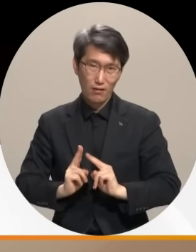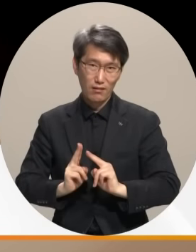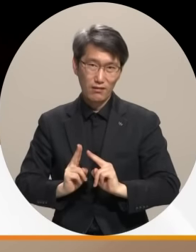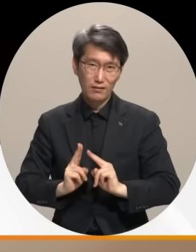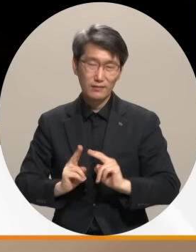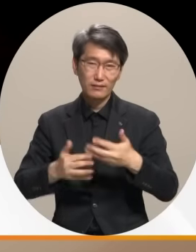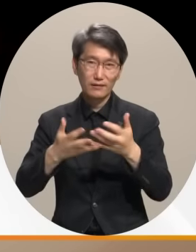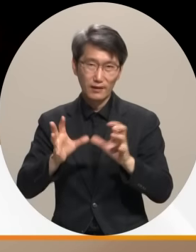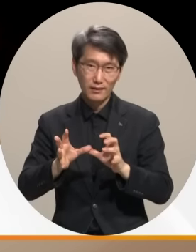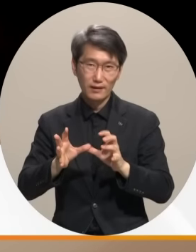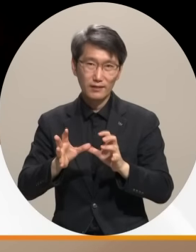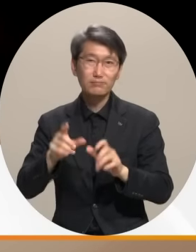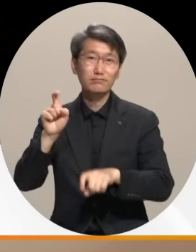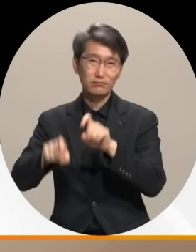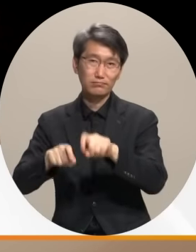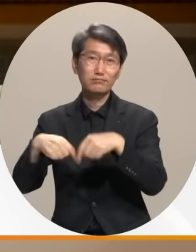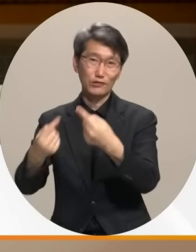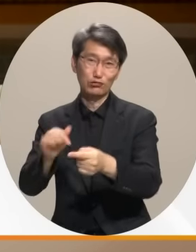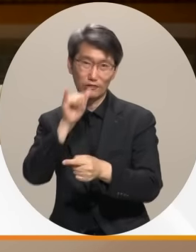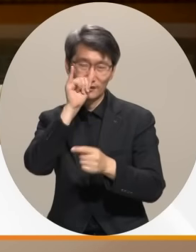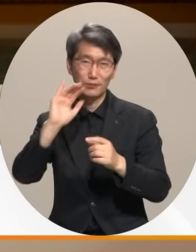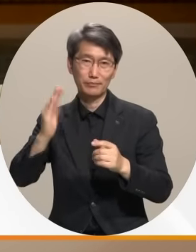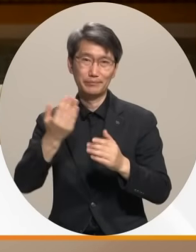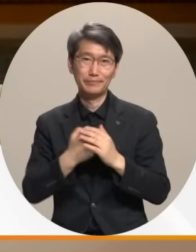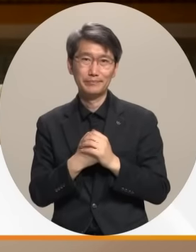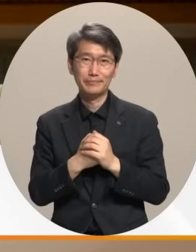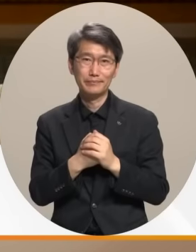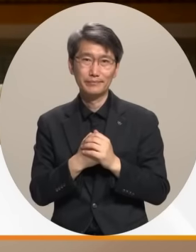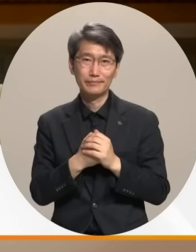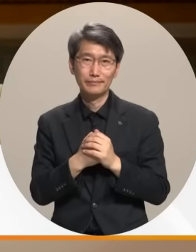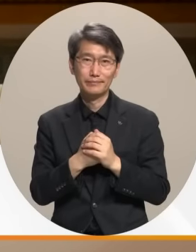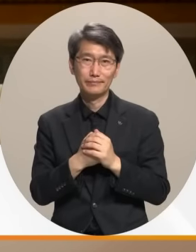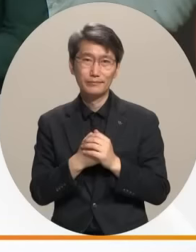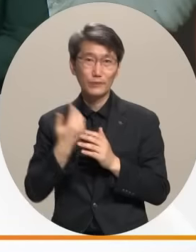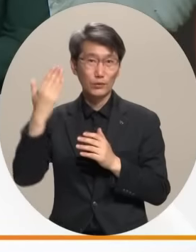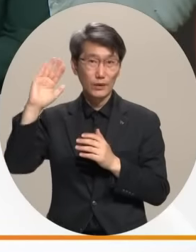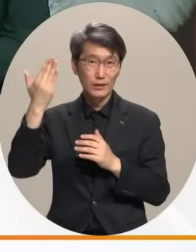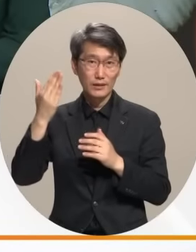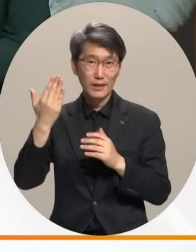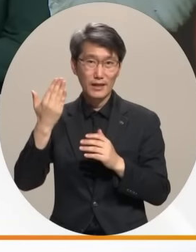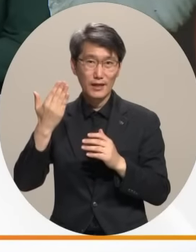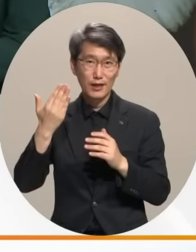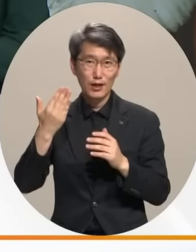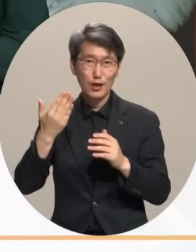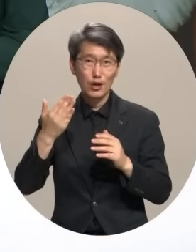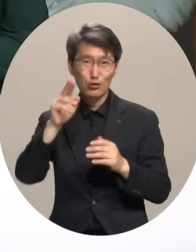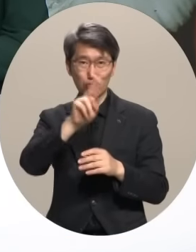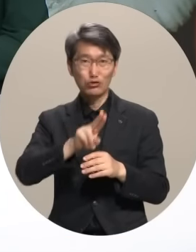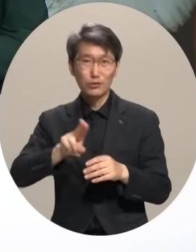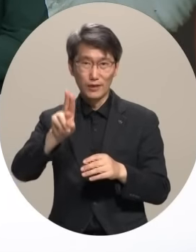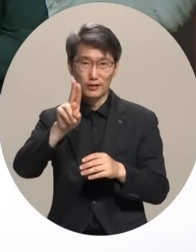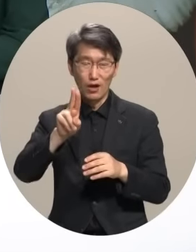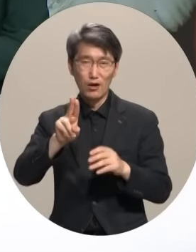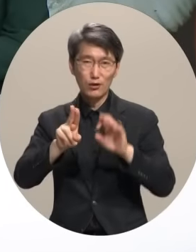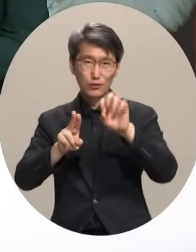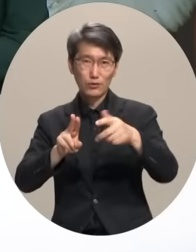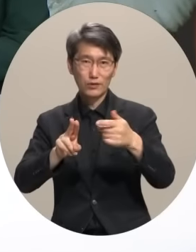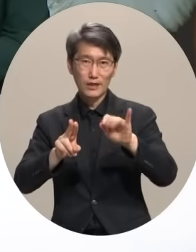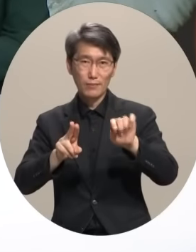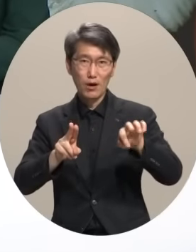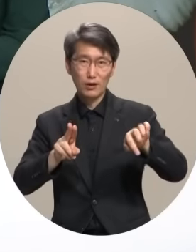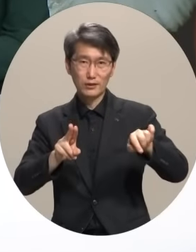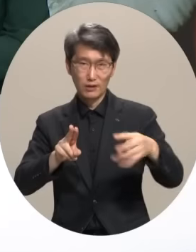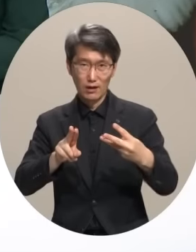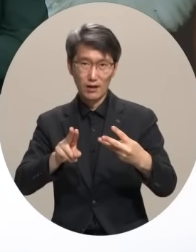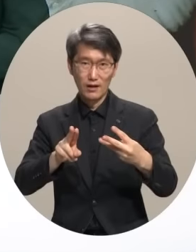발레단에 발걸음 할 수 있었습니다네 최근이 유니버셜 발레단에 라바야데르 전막 발래